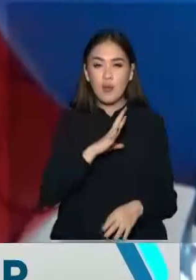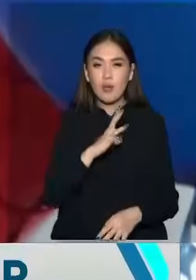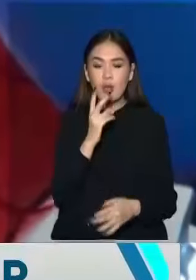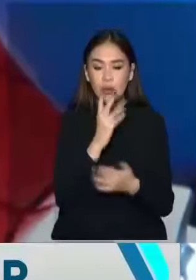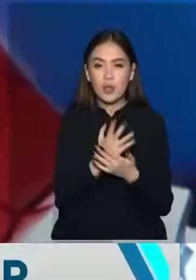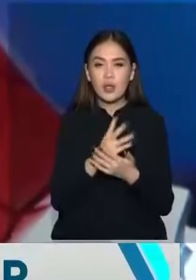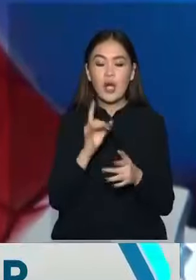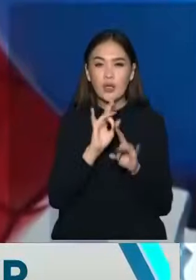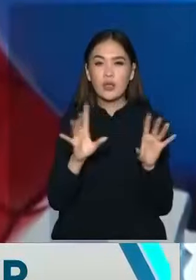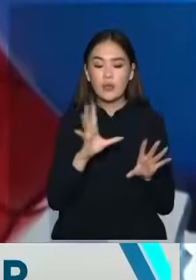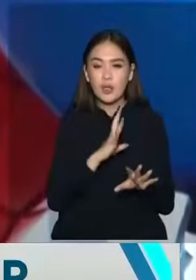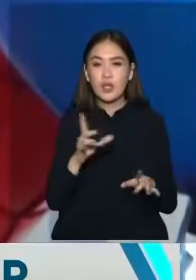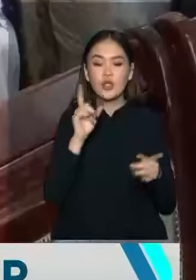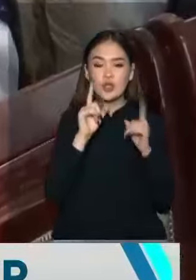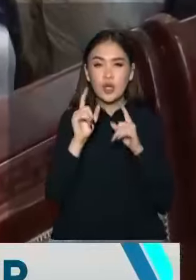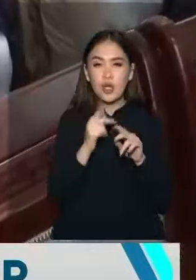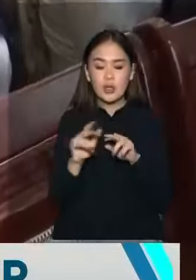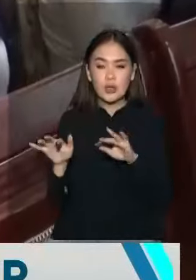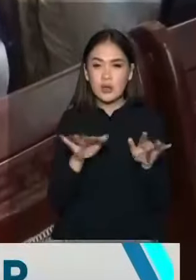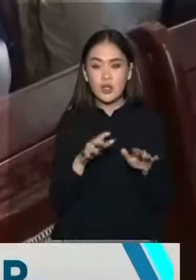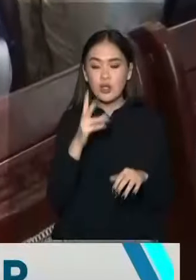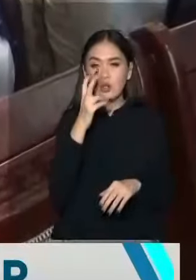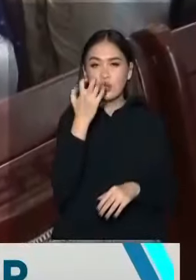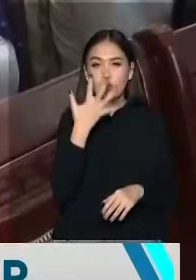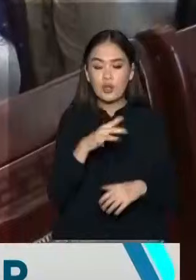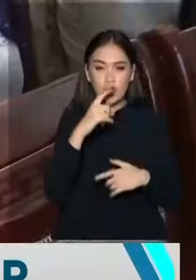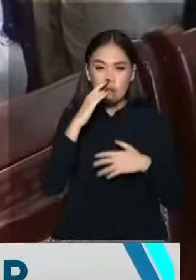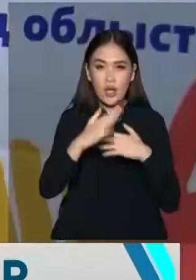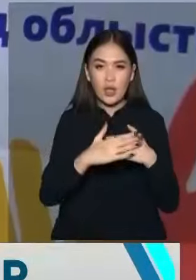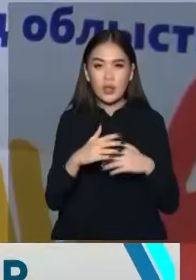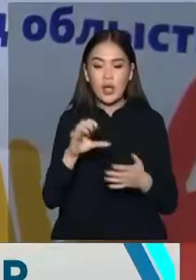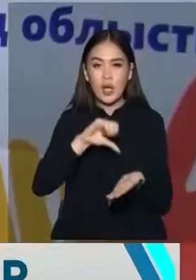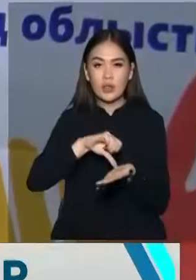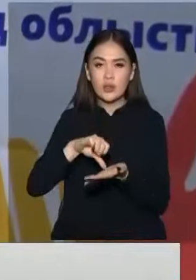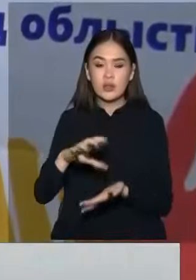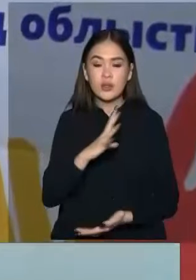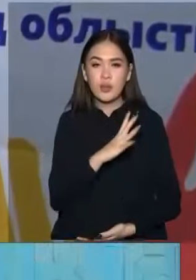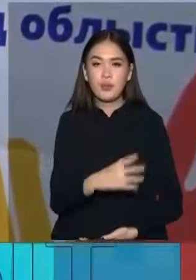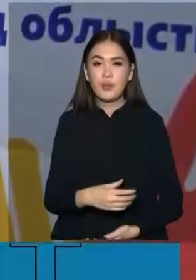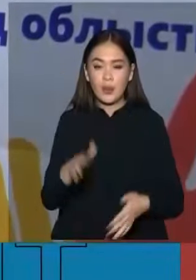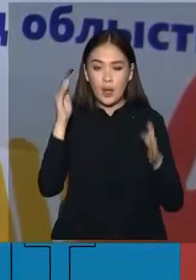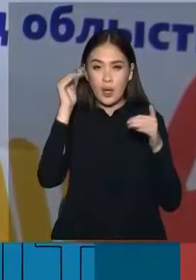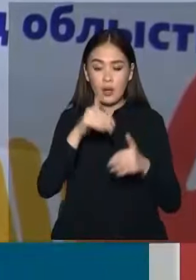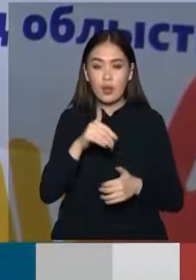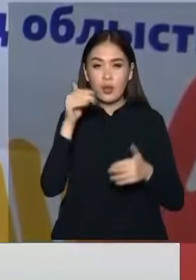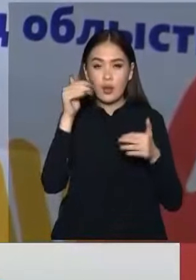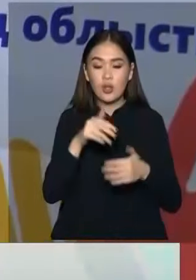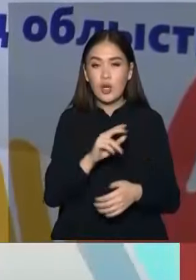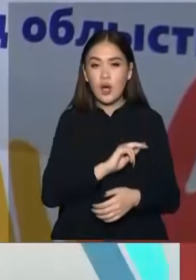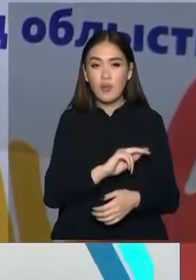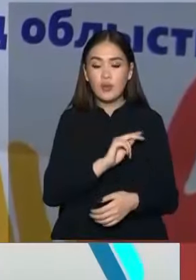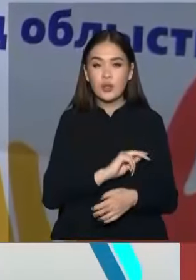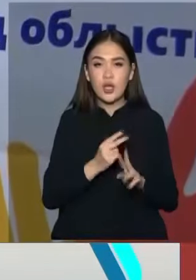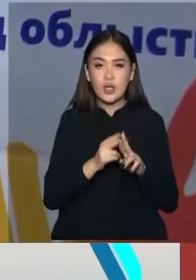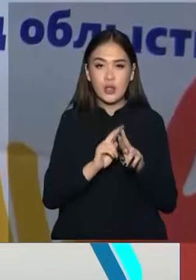да айттық. Жалпы жиынға сөзден іске жақын 250-ден аса жеткіншек қатысты. И в данных колледжах работают.